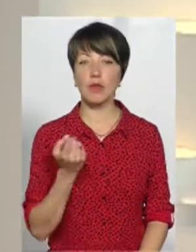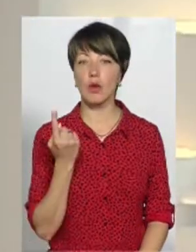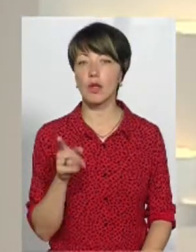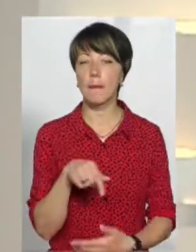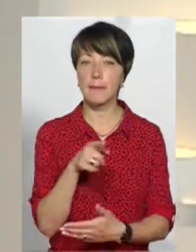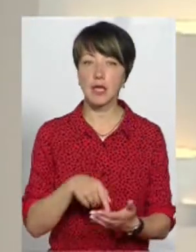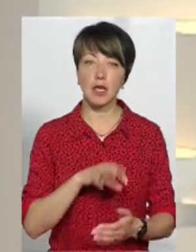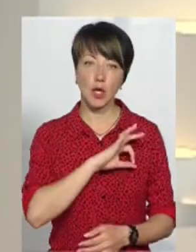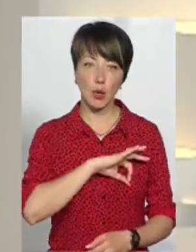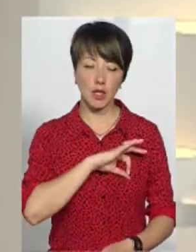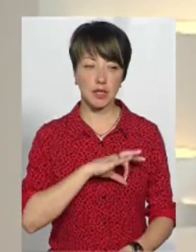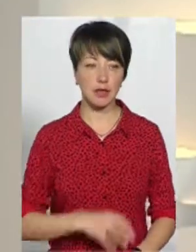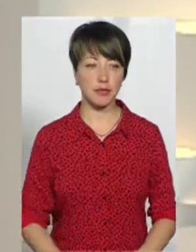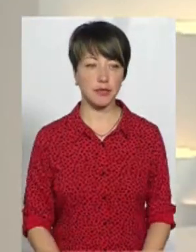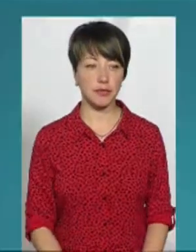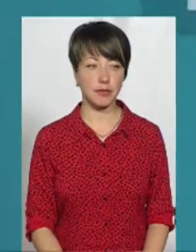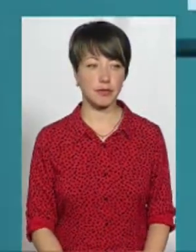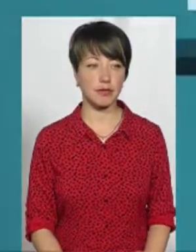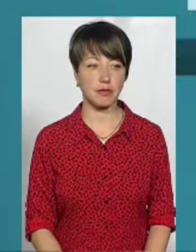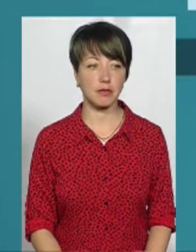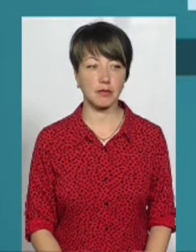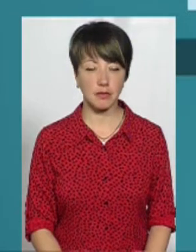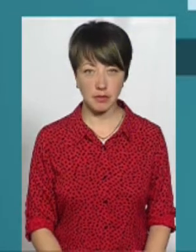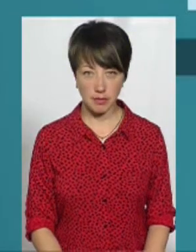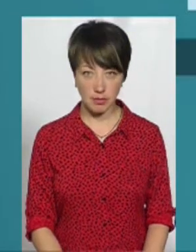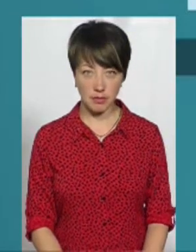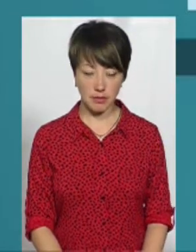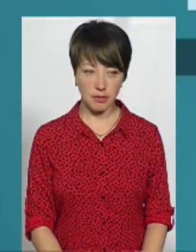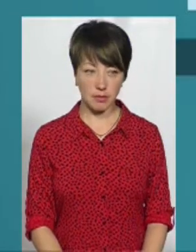від юриста Артема Постащука.